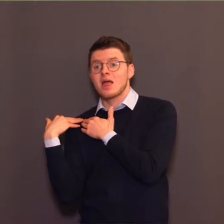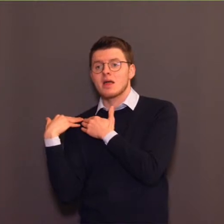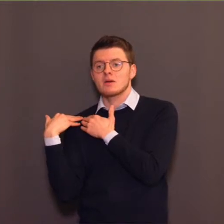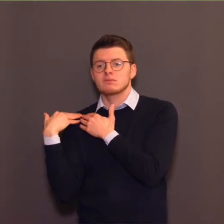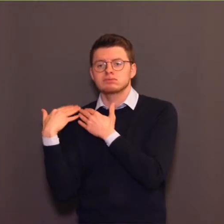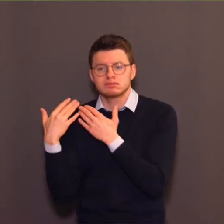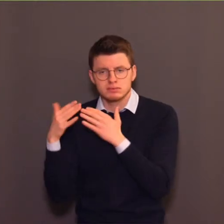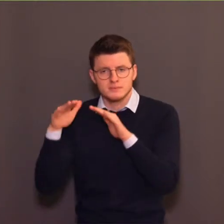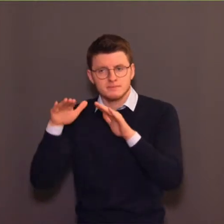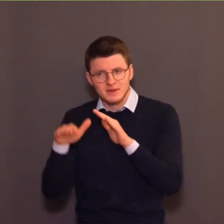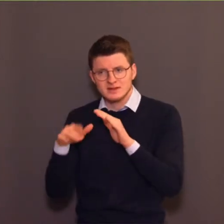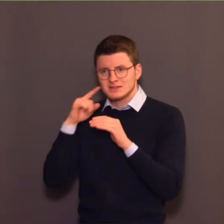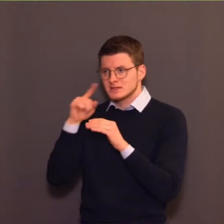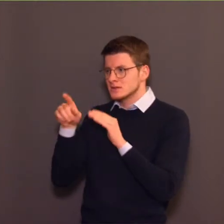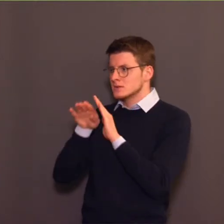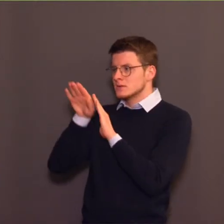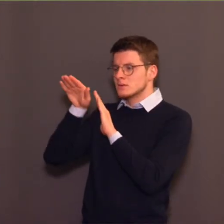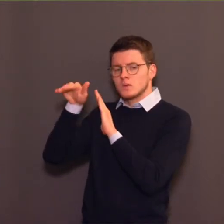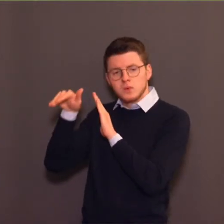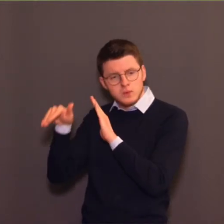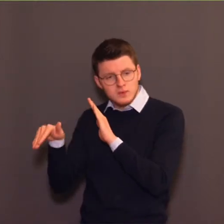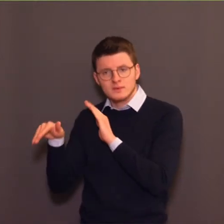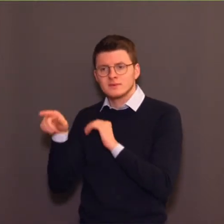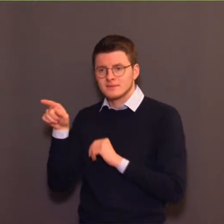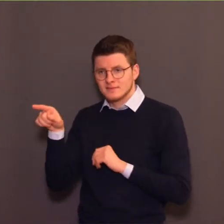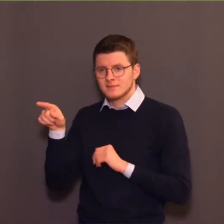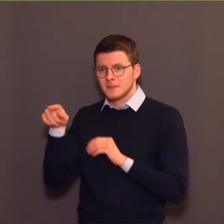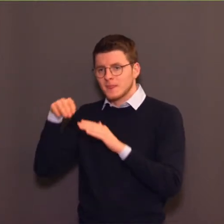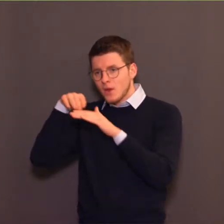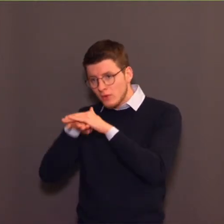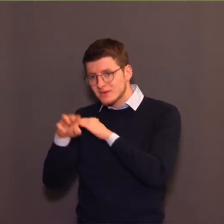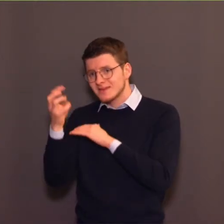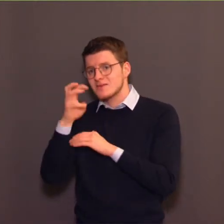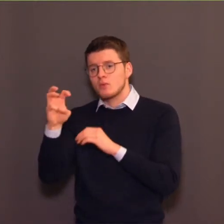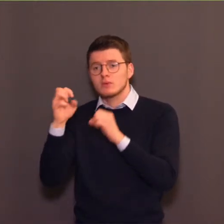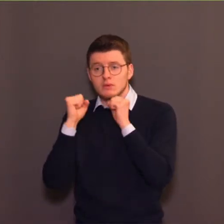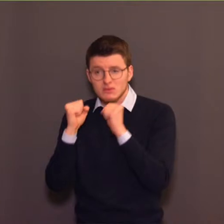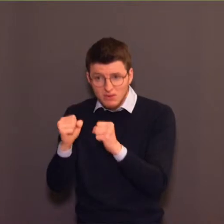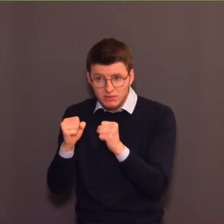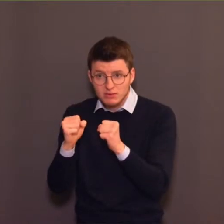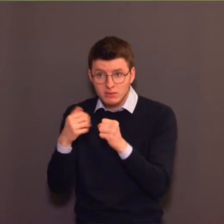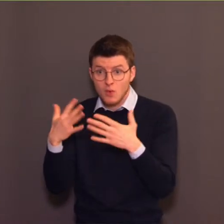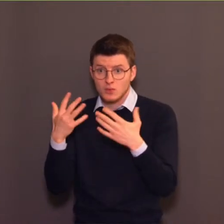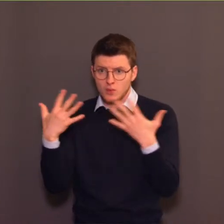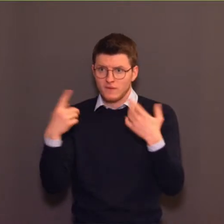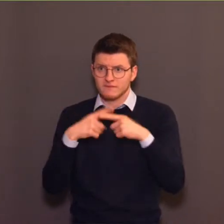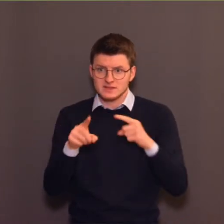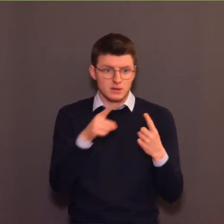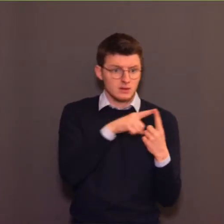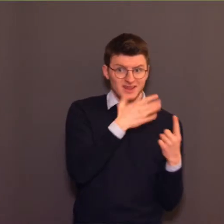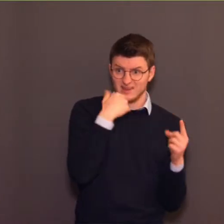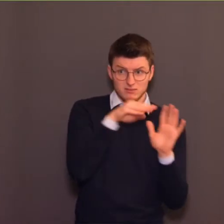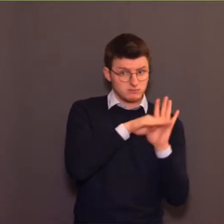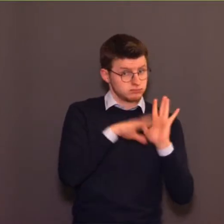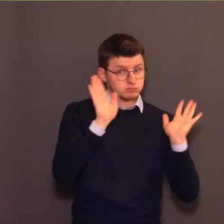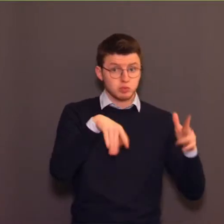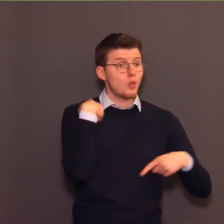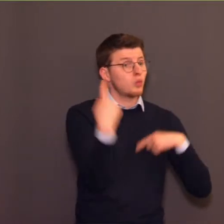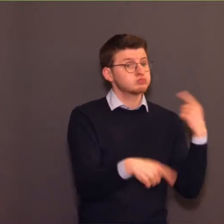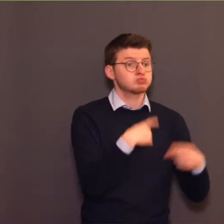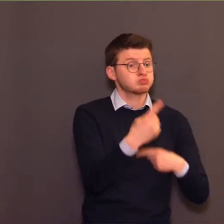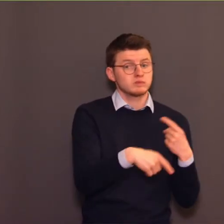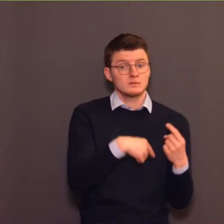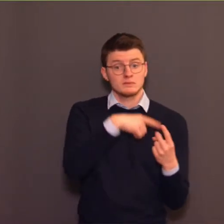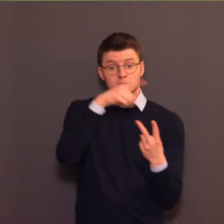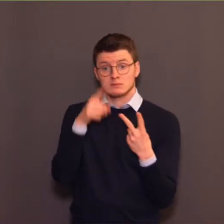zal zijn tot minder dan 300 bedden. Een heel groot verschil met de vorige curve. En